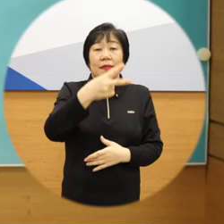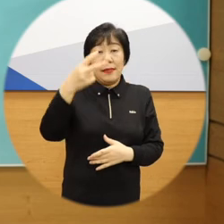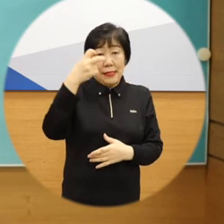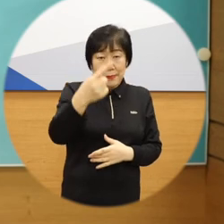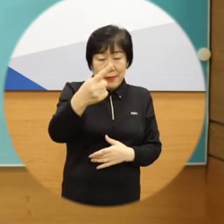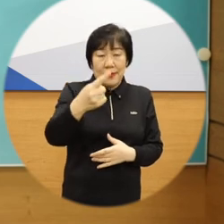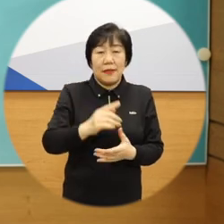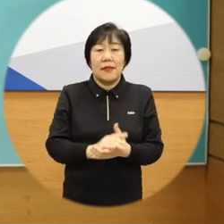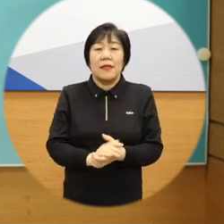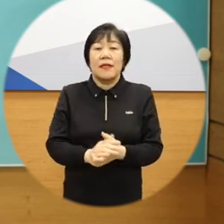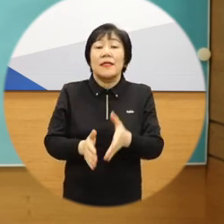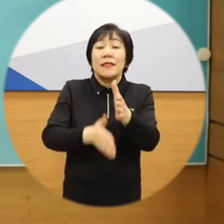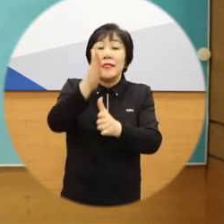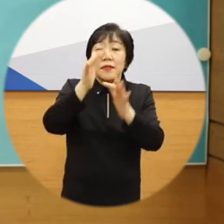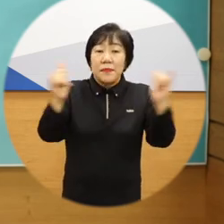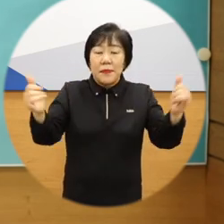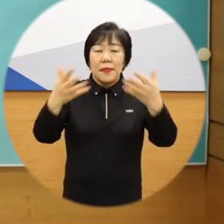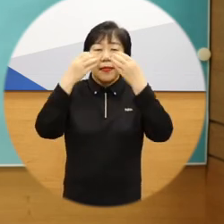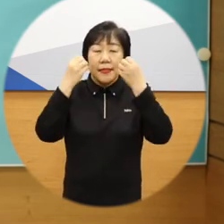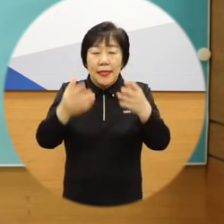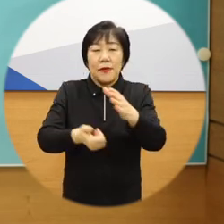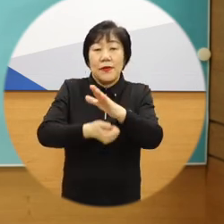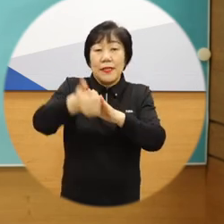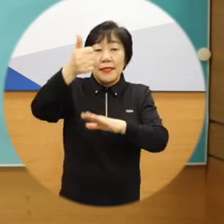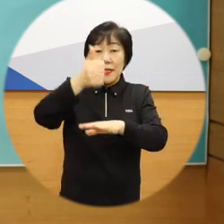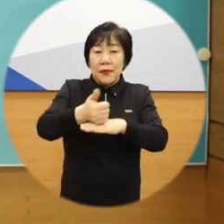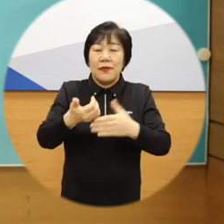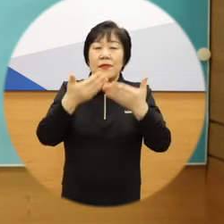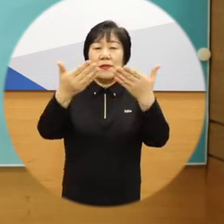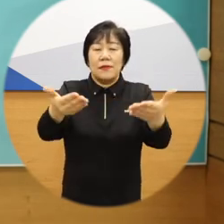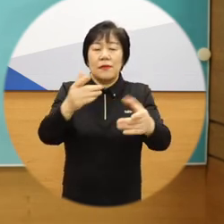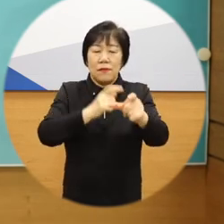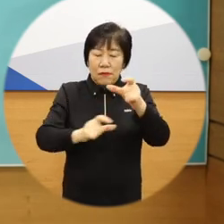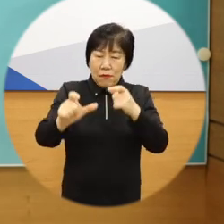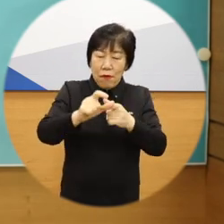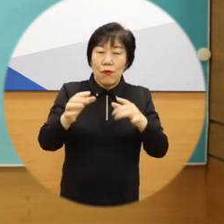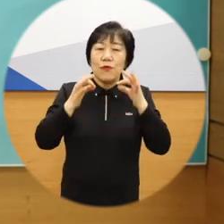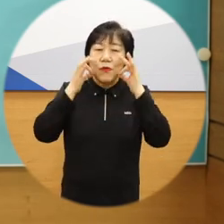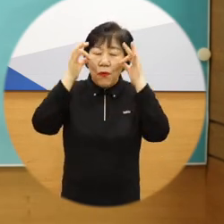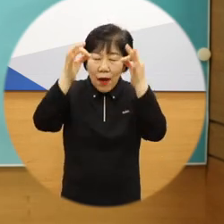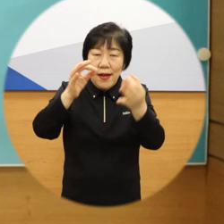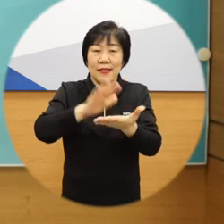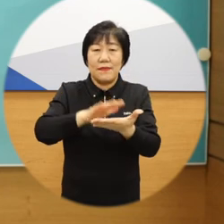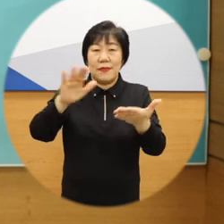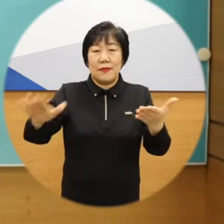2021년은 시민께 새로운 희망을 드리는 한 해가 되도록 더욱 노력하겠습니다.